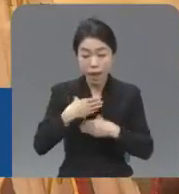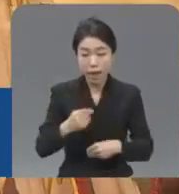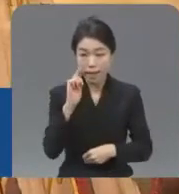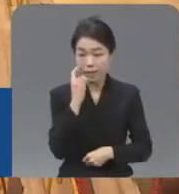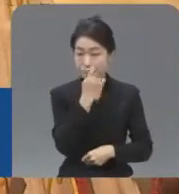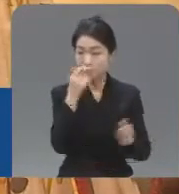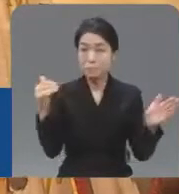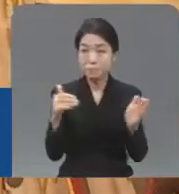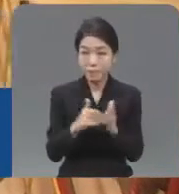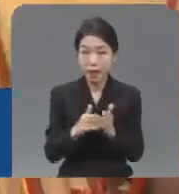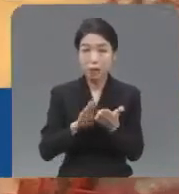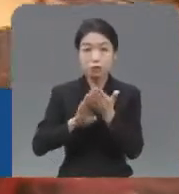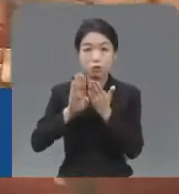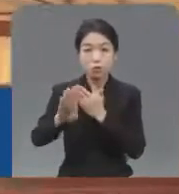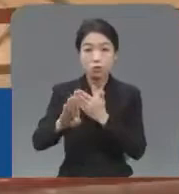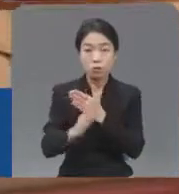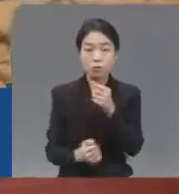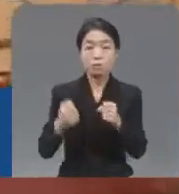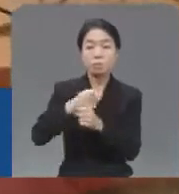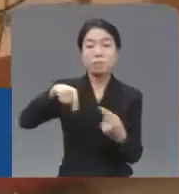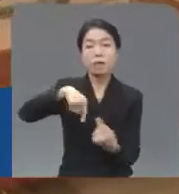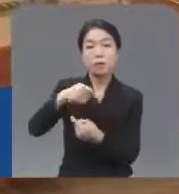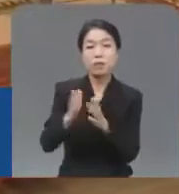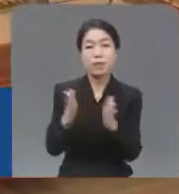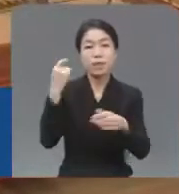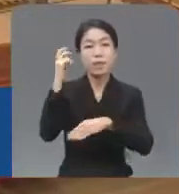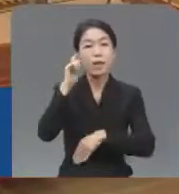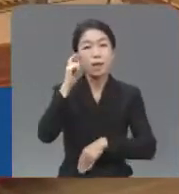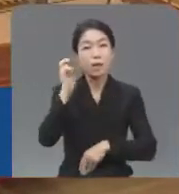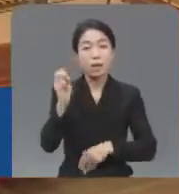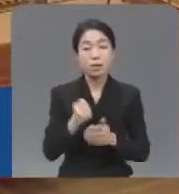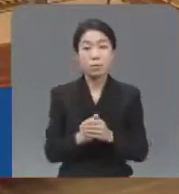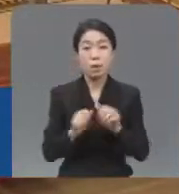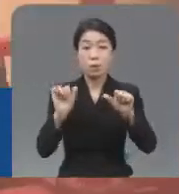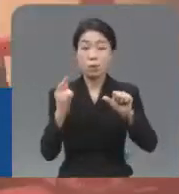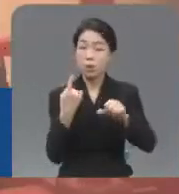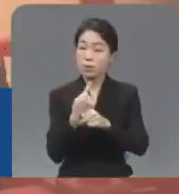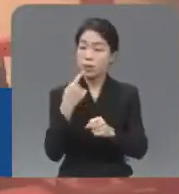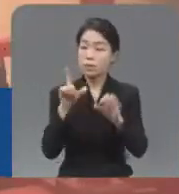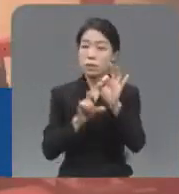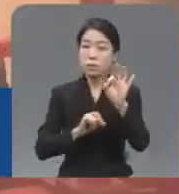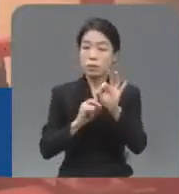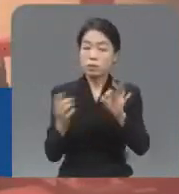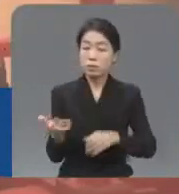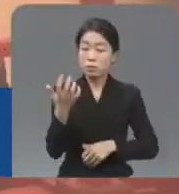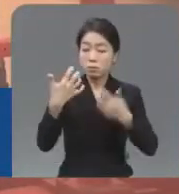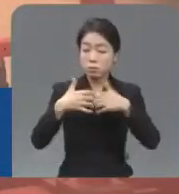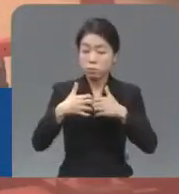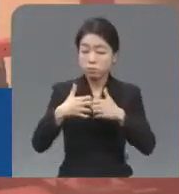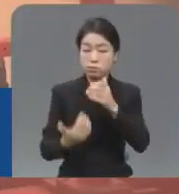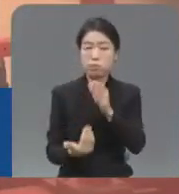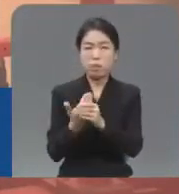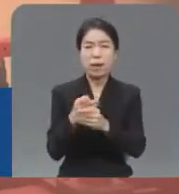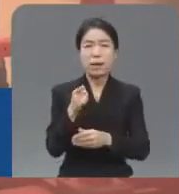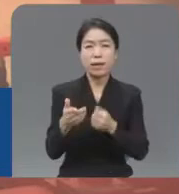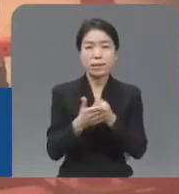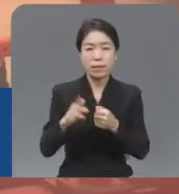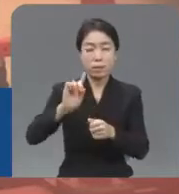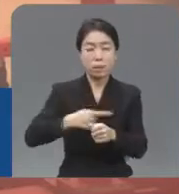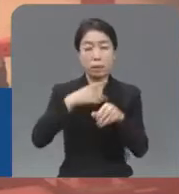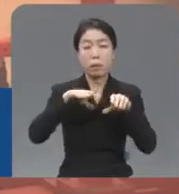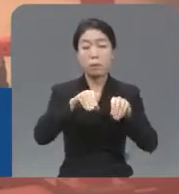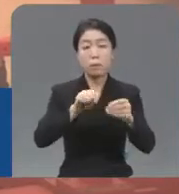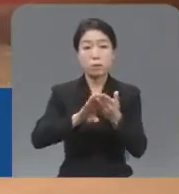확인을 마친 뒤 정상 운영에 돌입할 것으로 보입니다. 한빛 5호기는 지난해 10월 증기 발생기 이상으로 자동 정지된